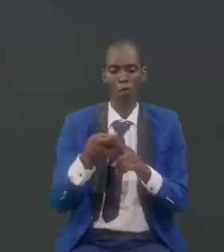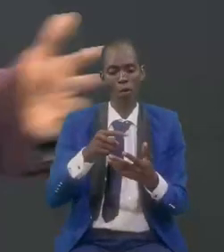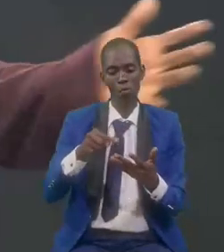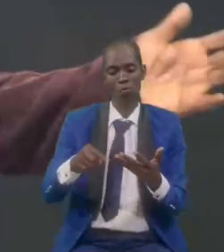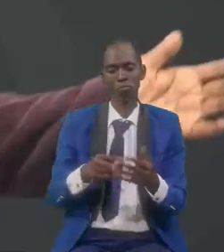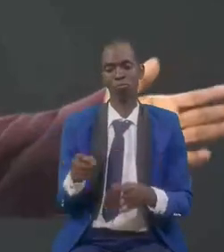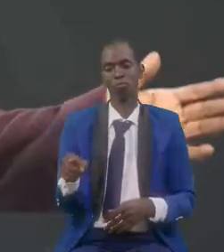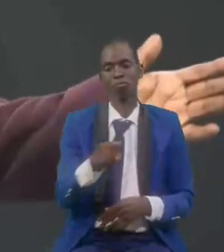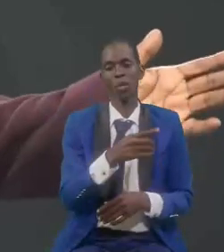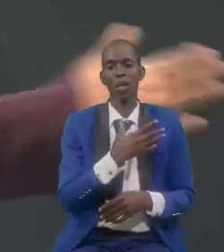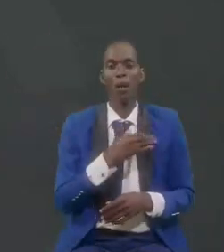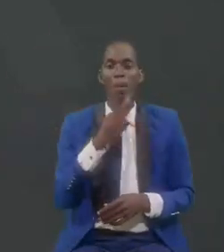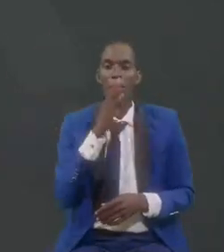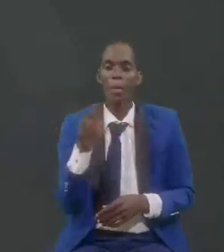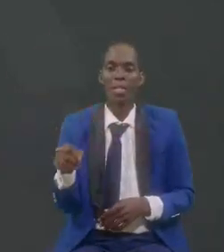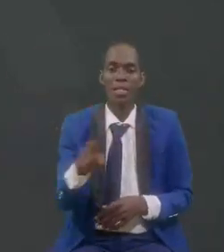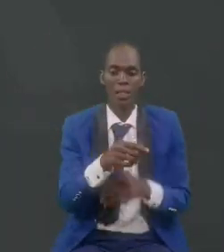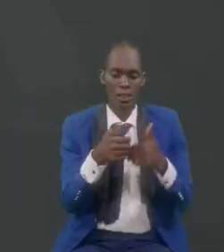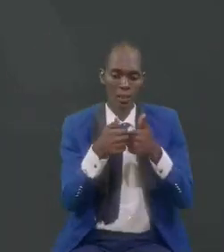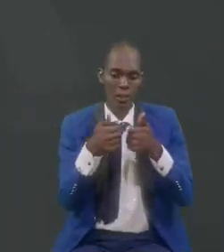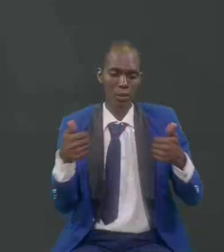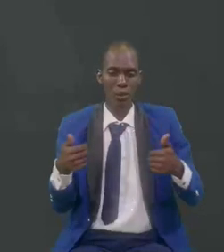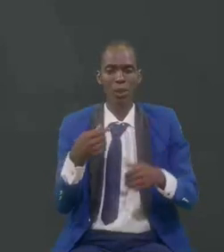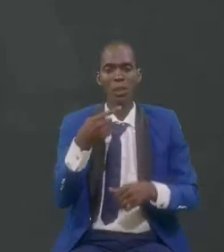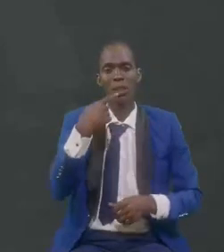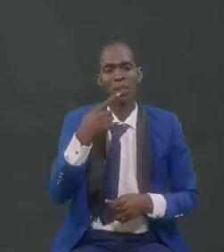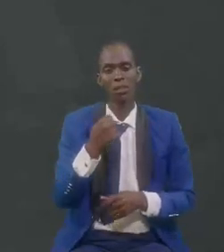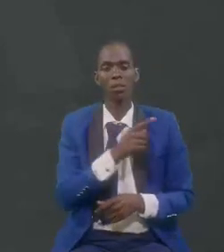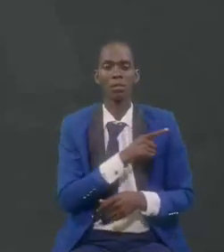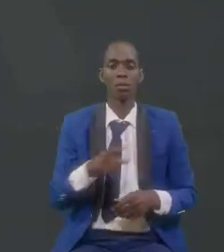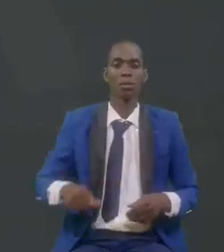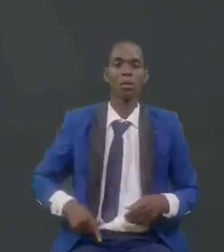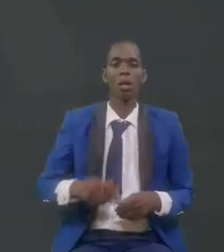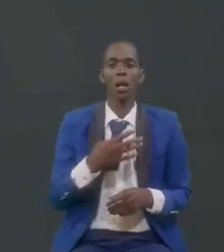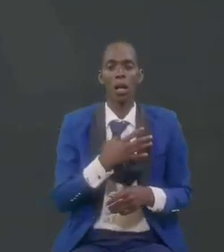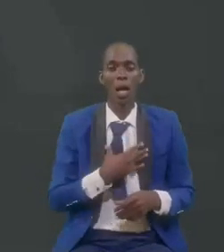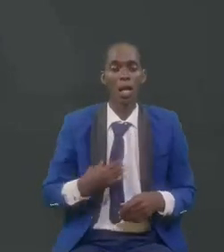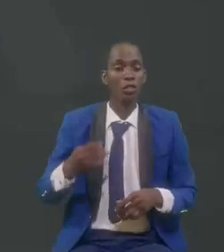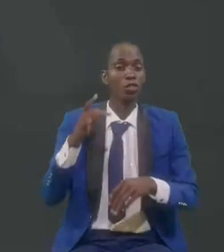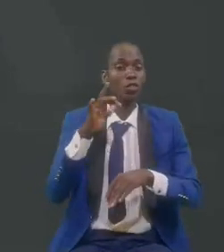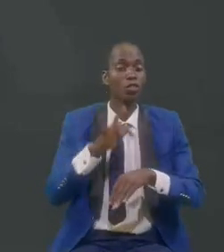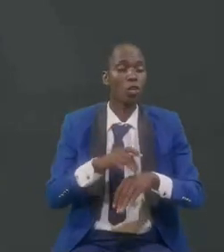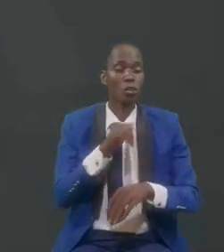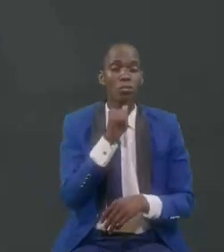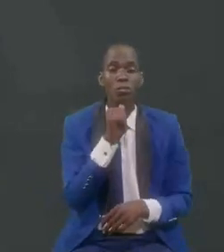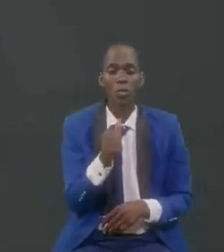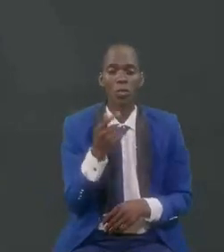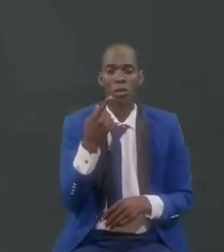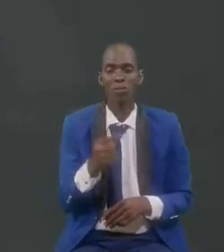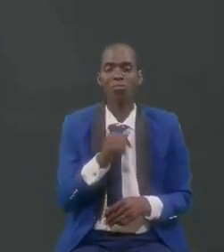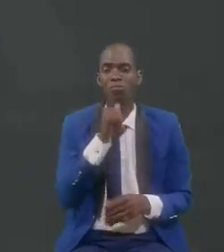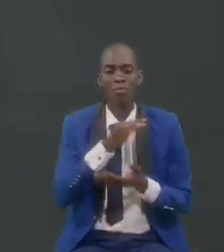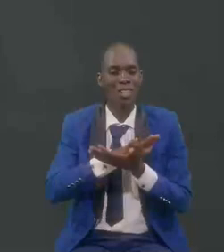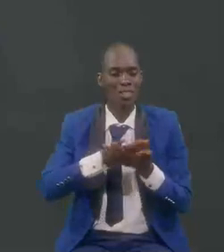et séparez-vous. Dit le Seigneur, ne touchez pas ce qui est